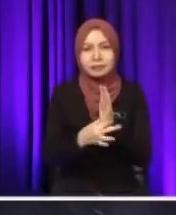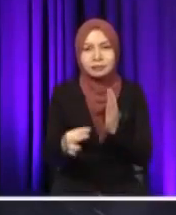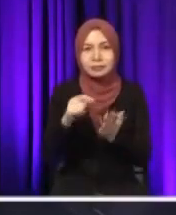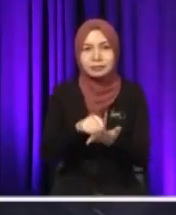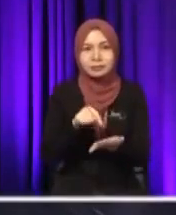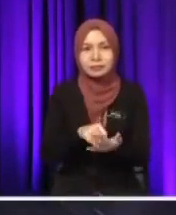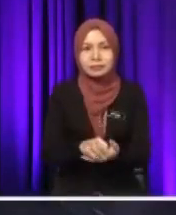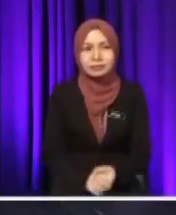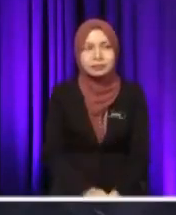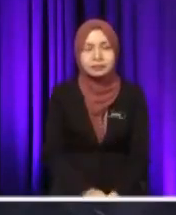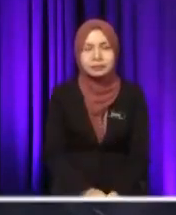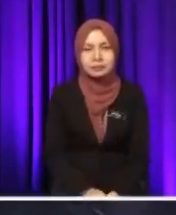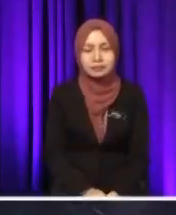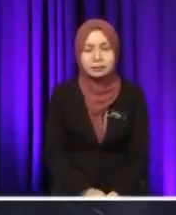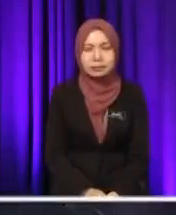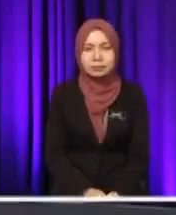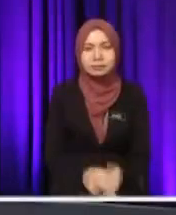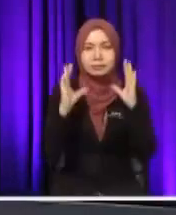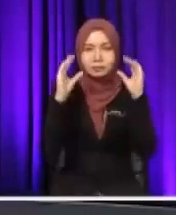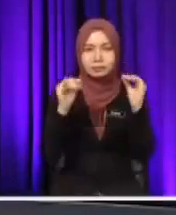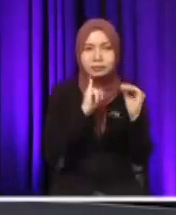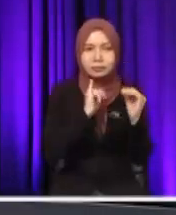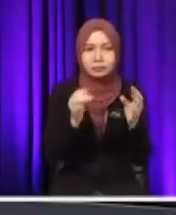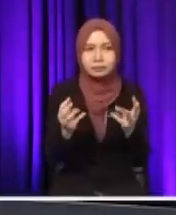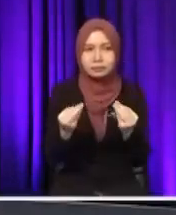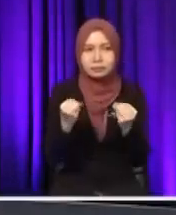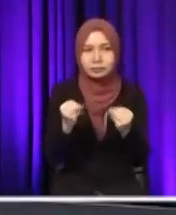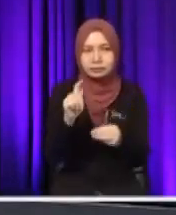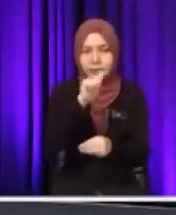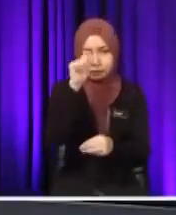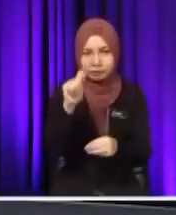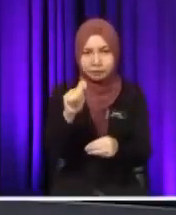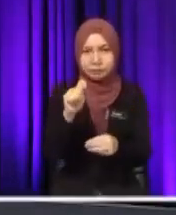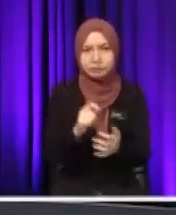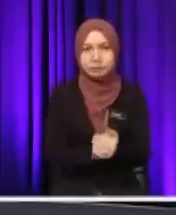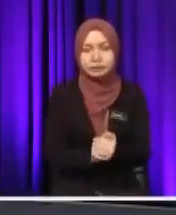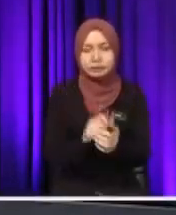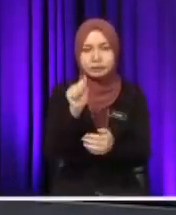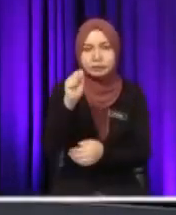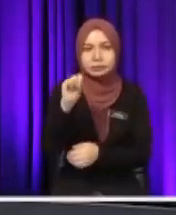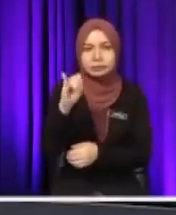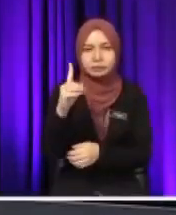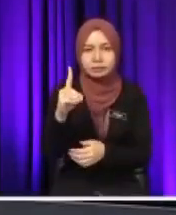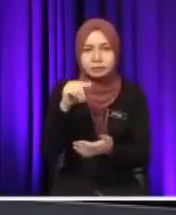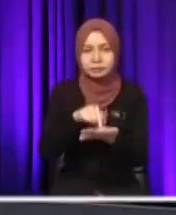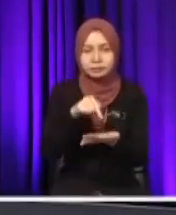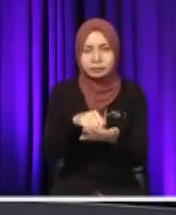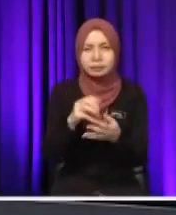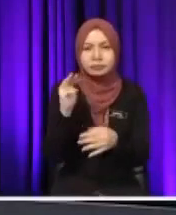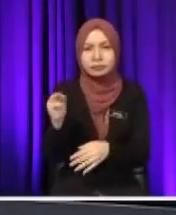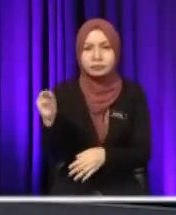Cikgu saya nak tanya yang asid, asid triterpenik, alkohol aliphatic semuanya murid kena hafal ke? Okey, macam